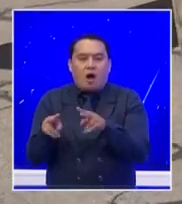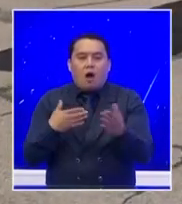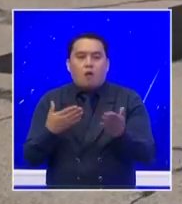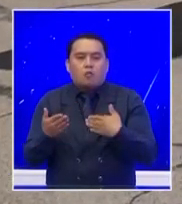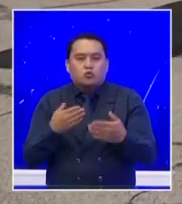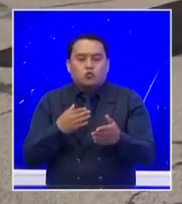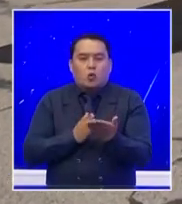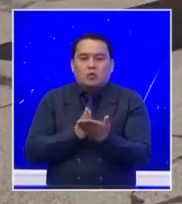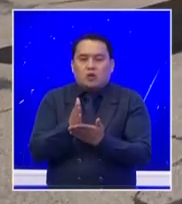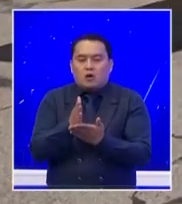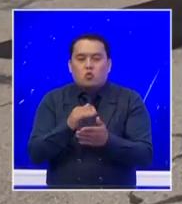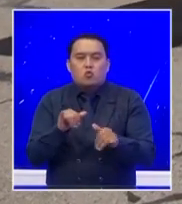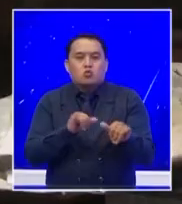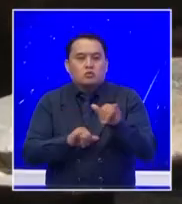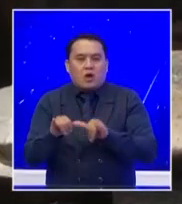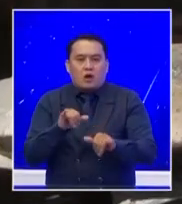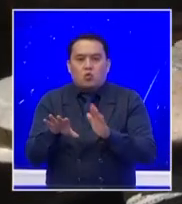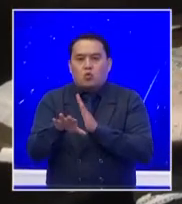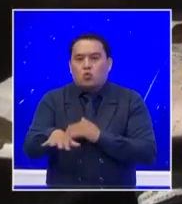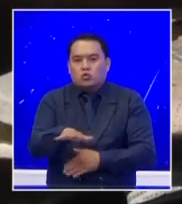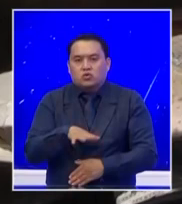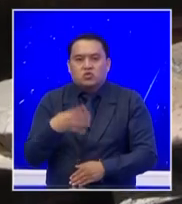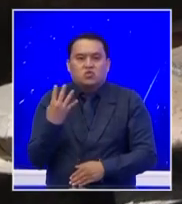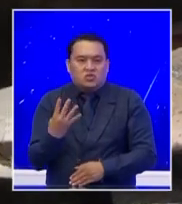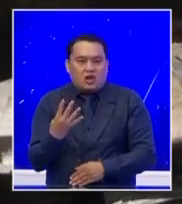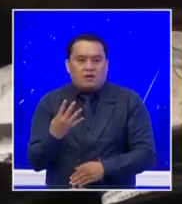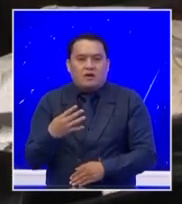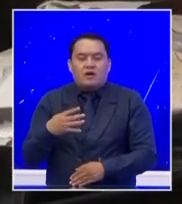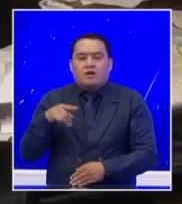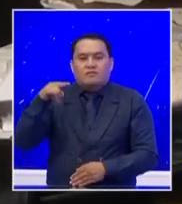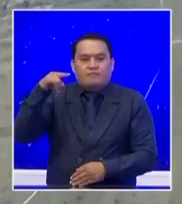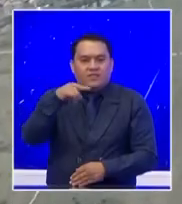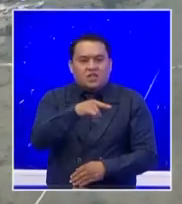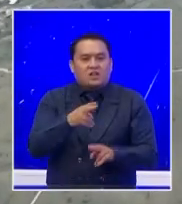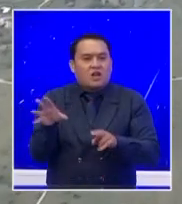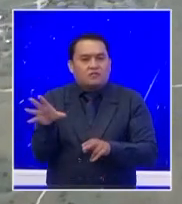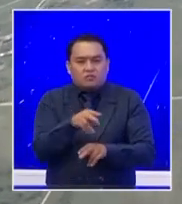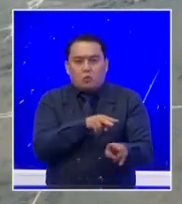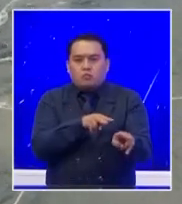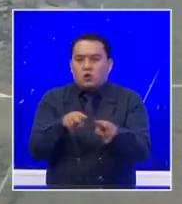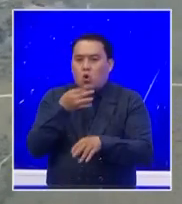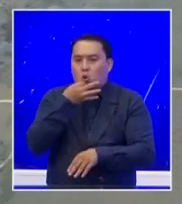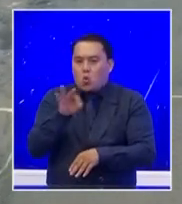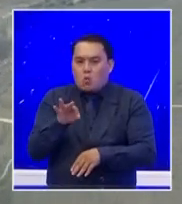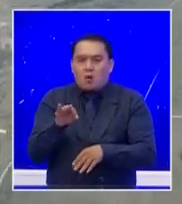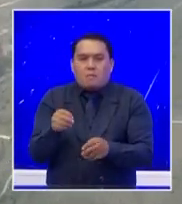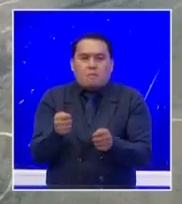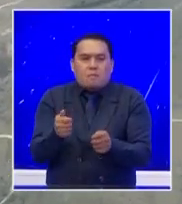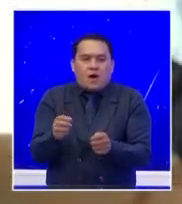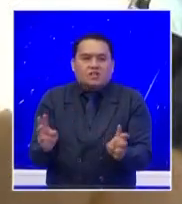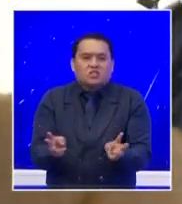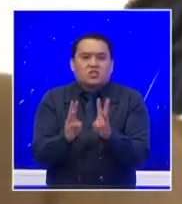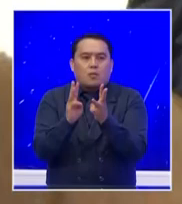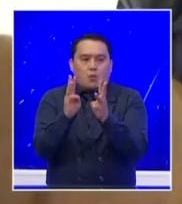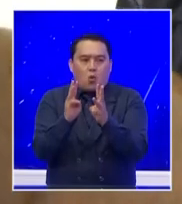обсуждают маршрут. На этот раз выбор пал на участок номер 4. С высоты птичьего полета, как на ладони, виден любой, даже маломальский дымок.